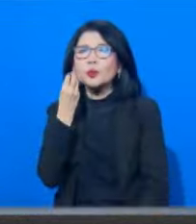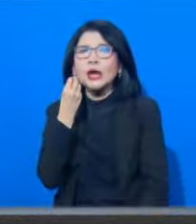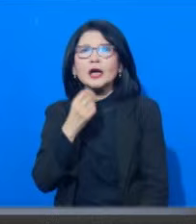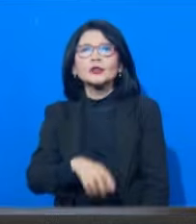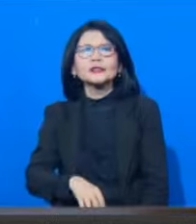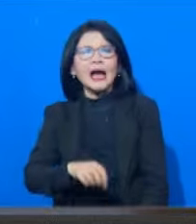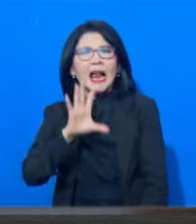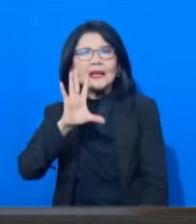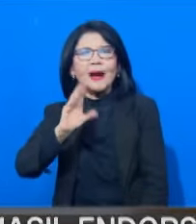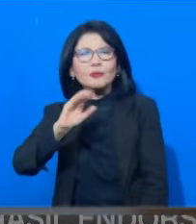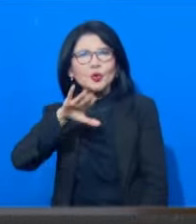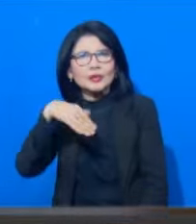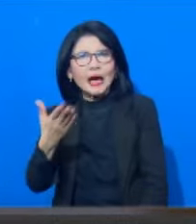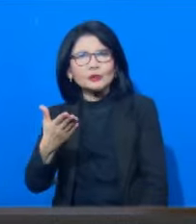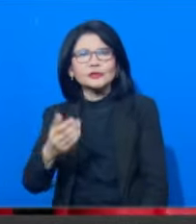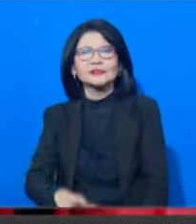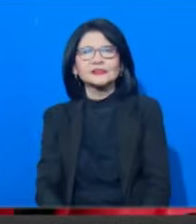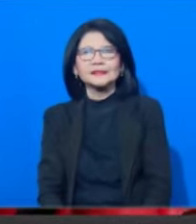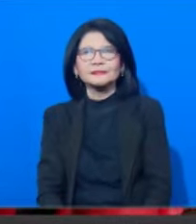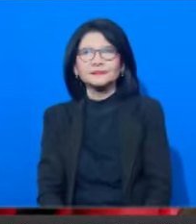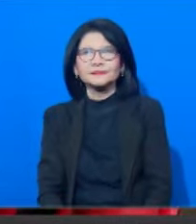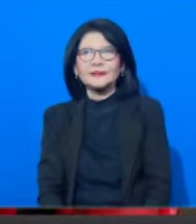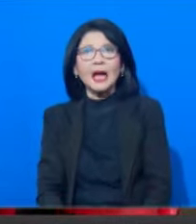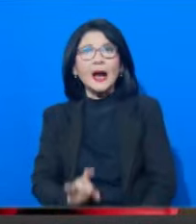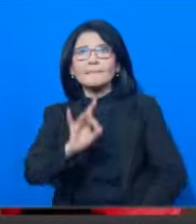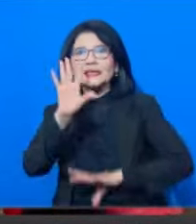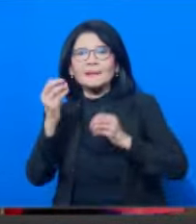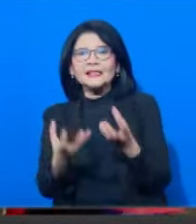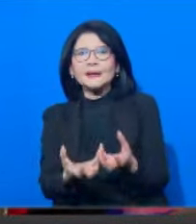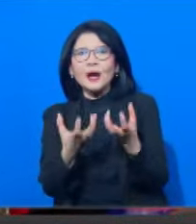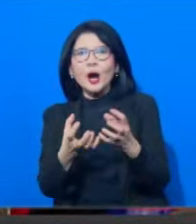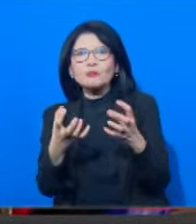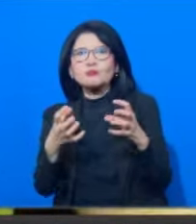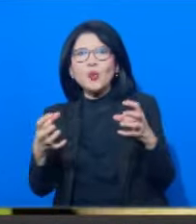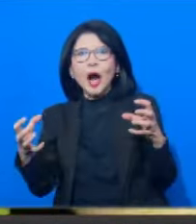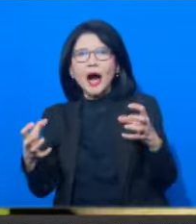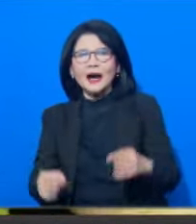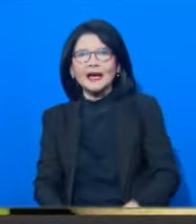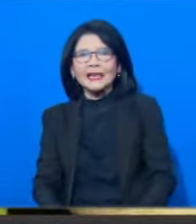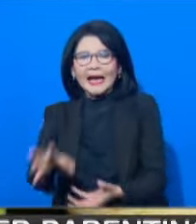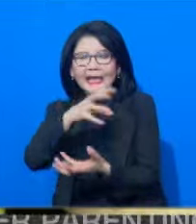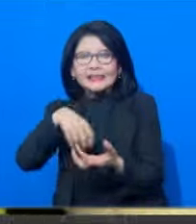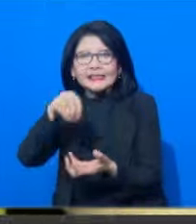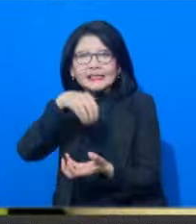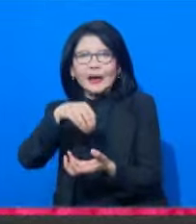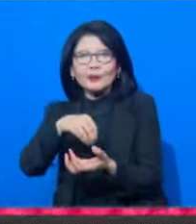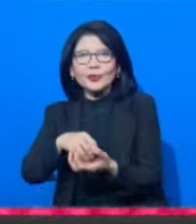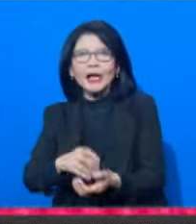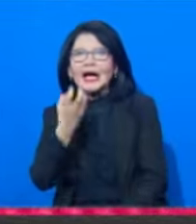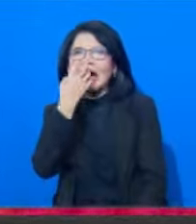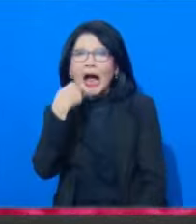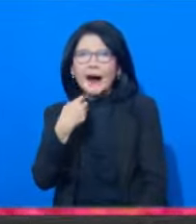setengah abad, tepatnya 46 tahun. Ada berbagai macam buah dan bahan yang dikombinasikan dalam es teler ini. Mulai dari apel,